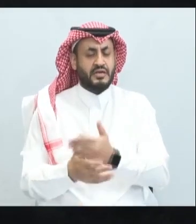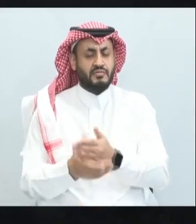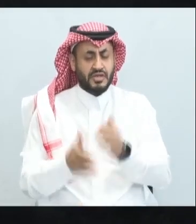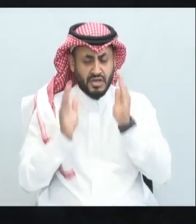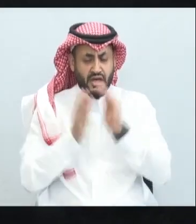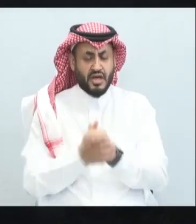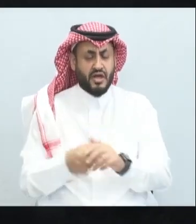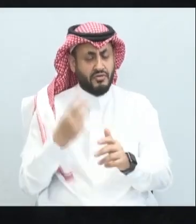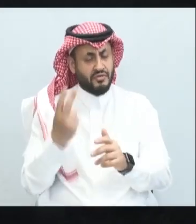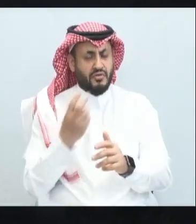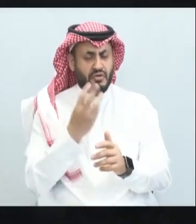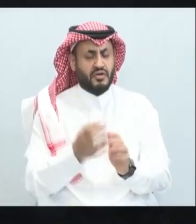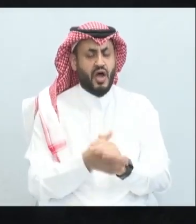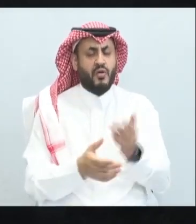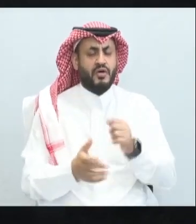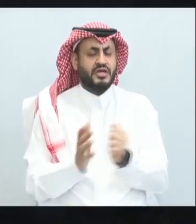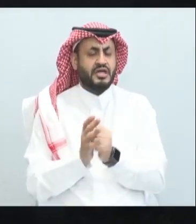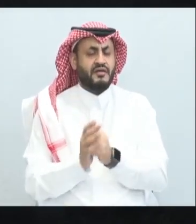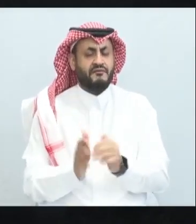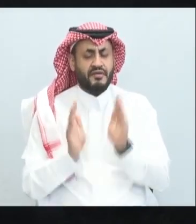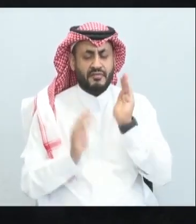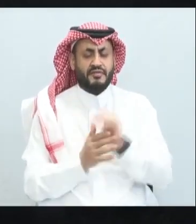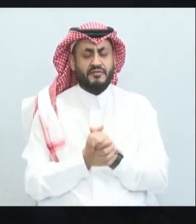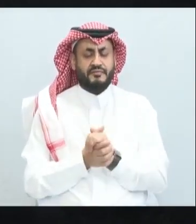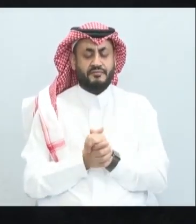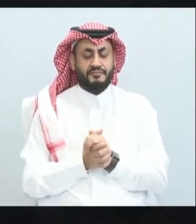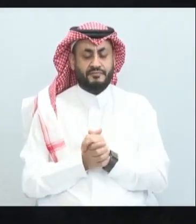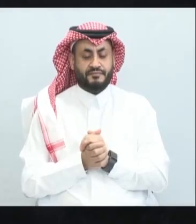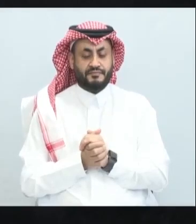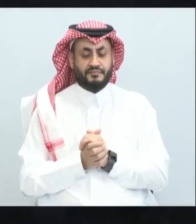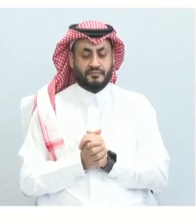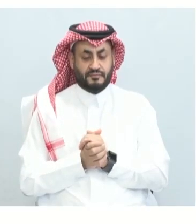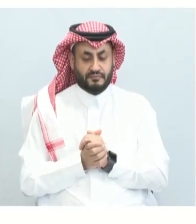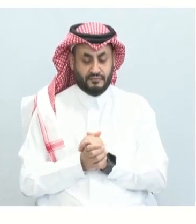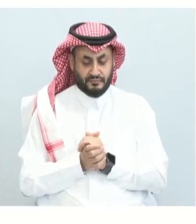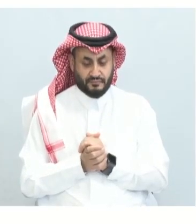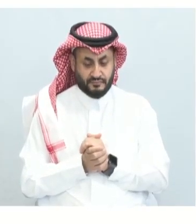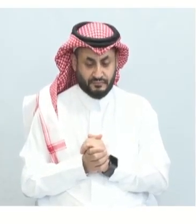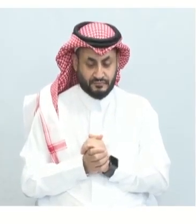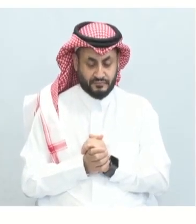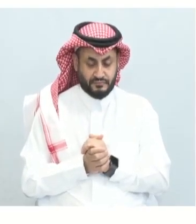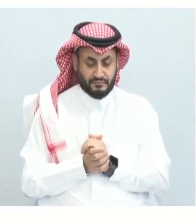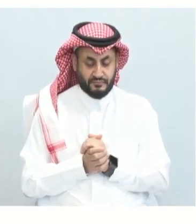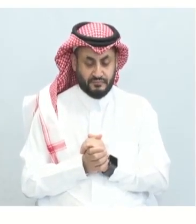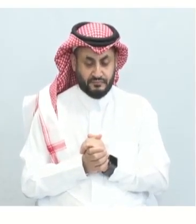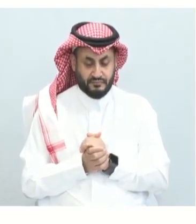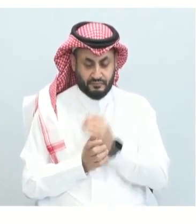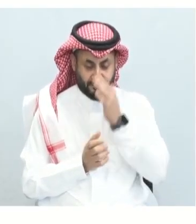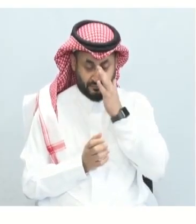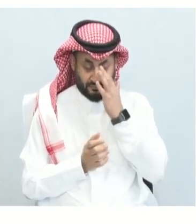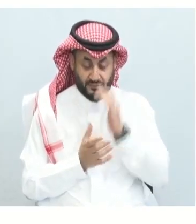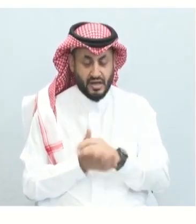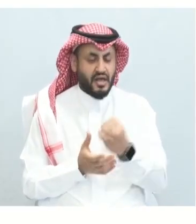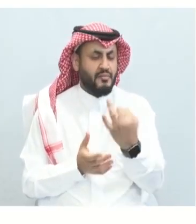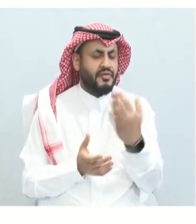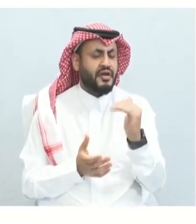الركعتين او يصليها في بيته او يصليها في بيته فاذا هذه السنن الرواتب هي 12